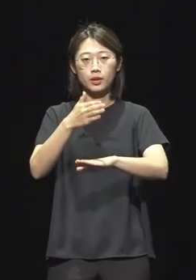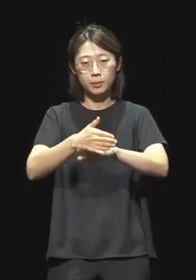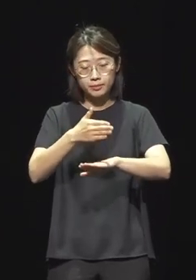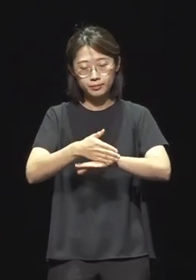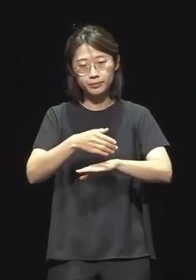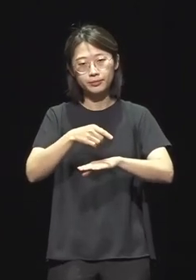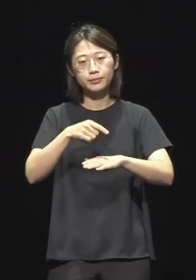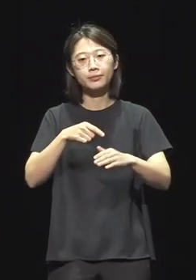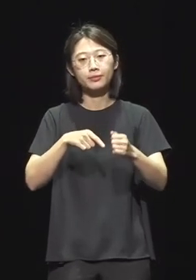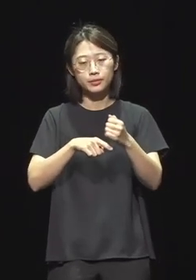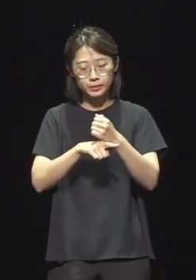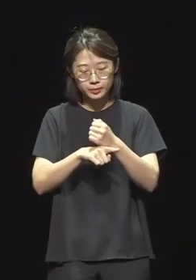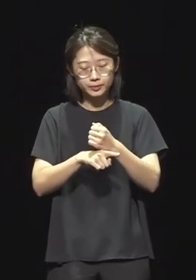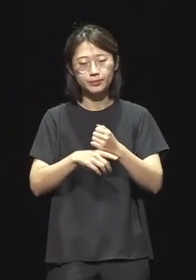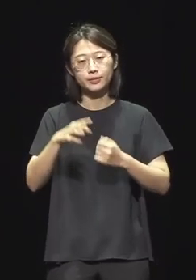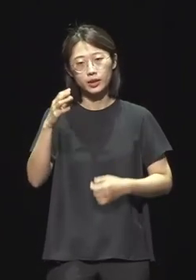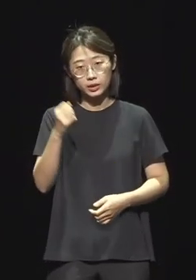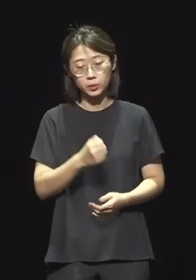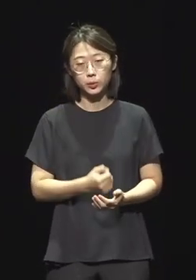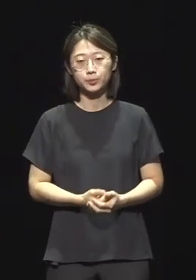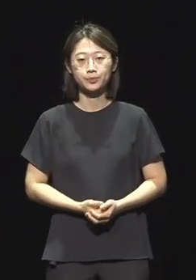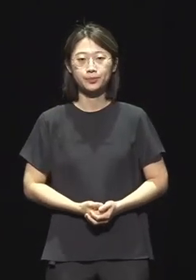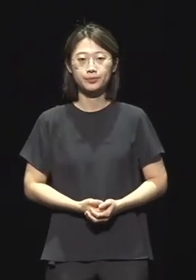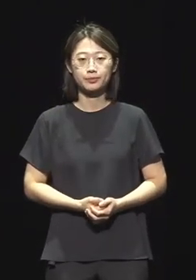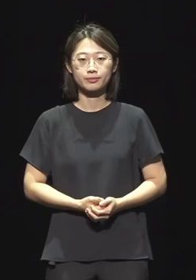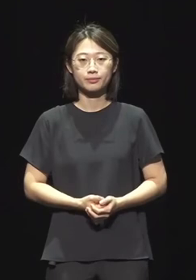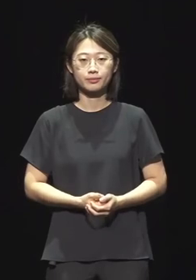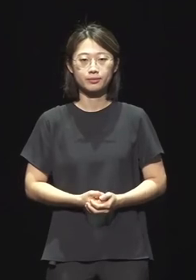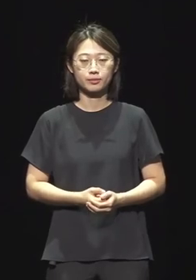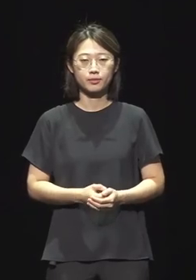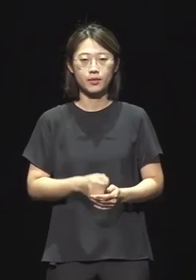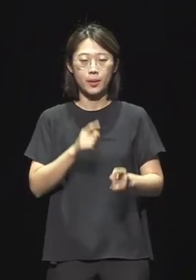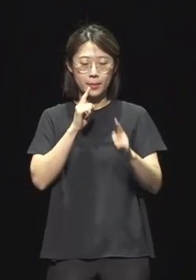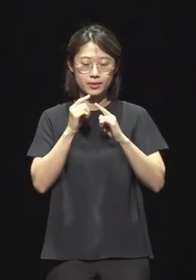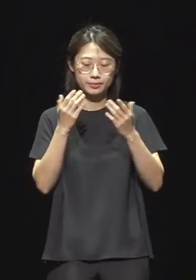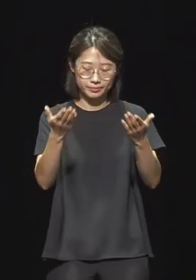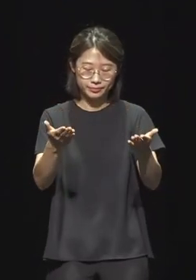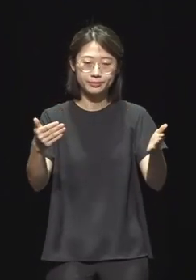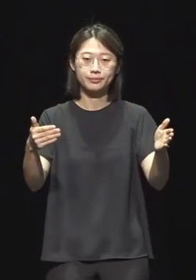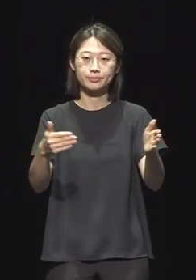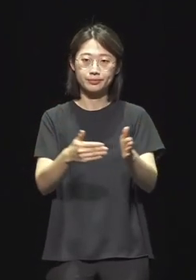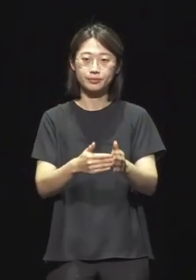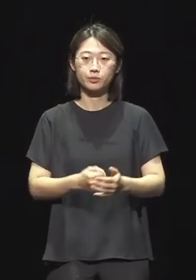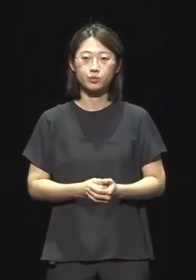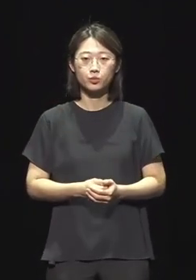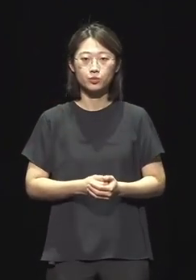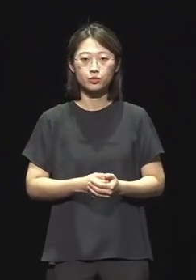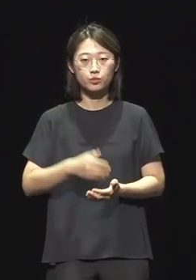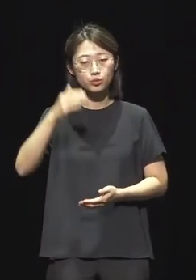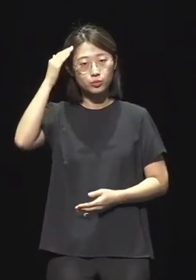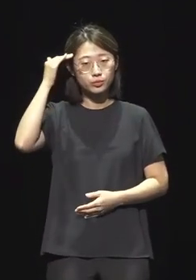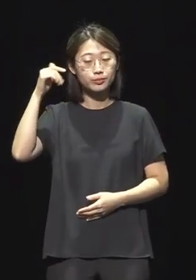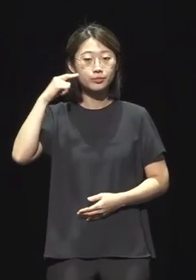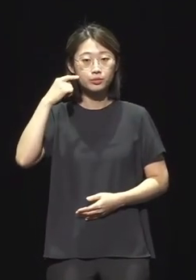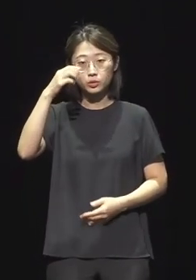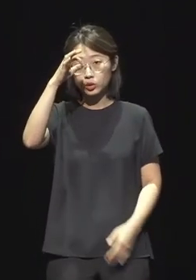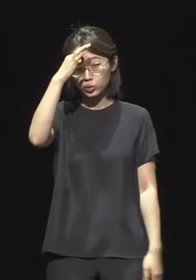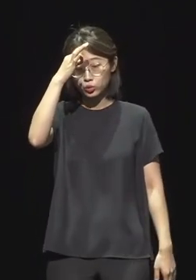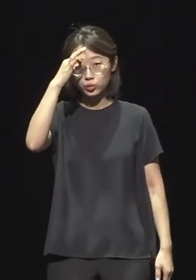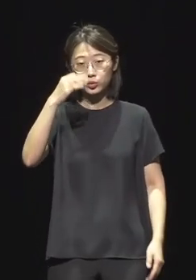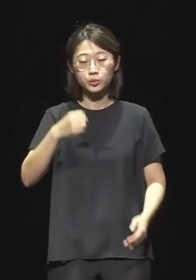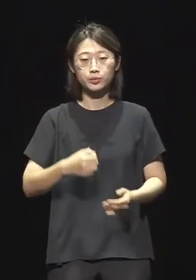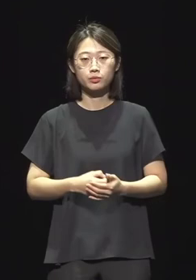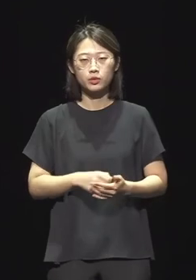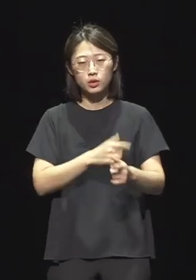의미를 다시 한번 되새기며 인사 말씀을 정중하게 올립니다. 문화예술진흥기금으로